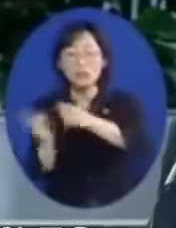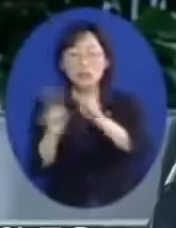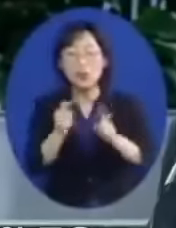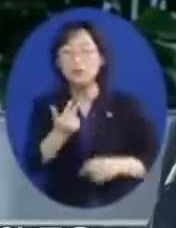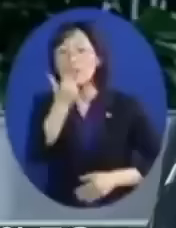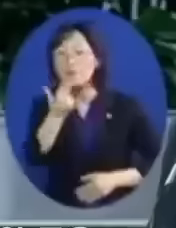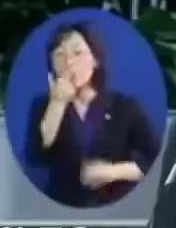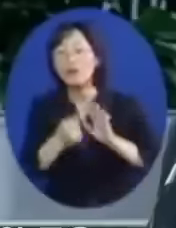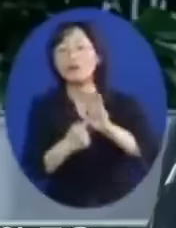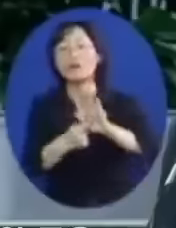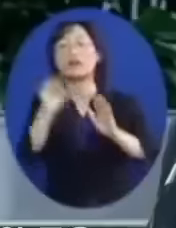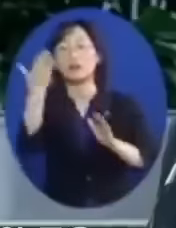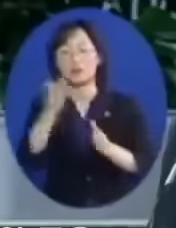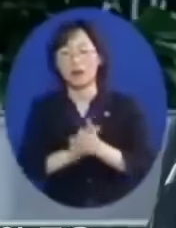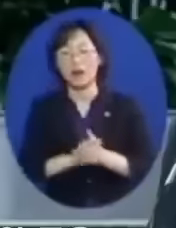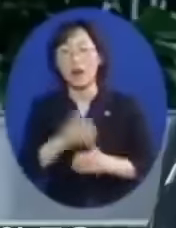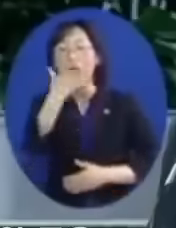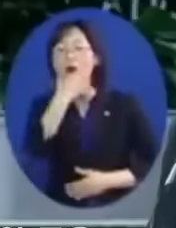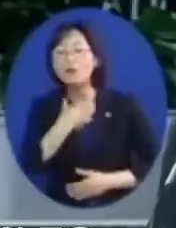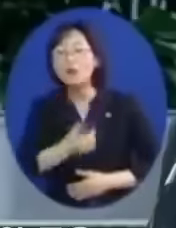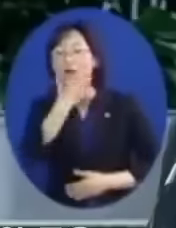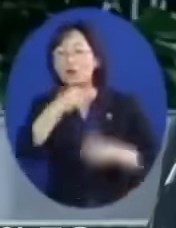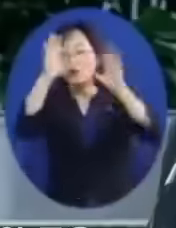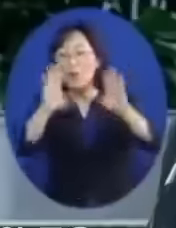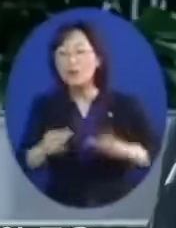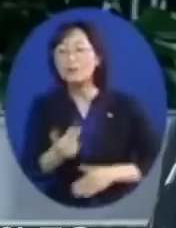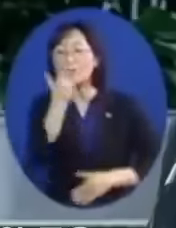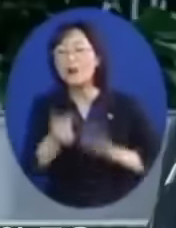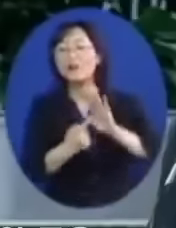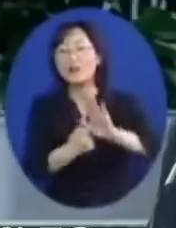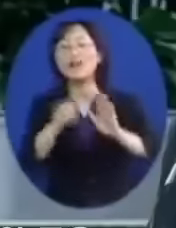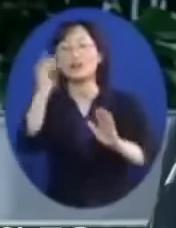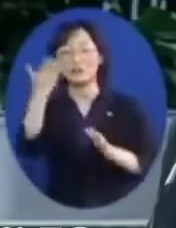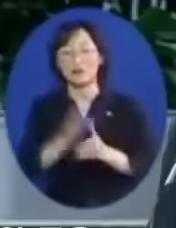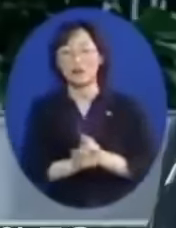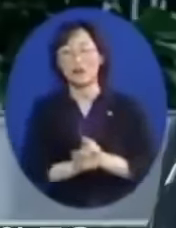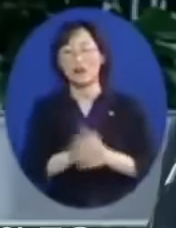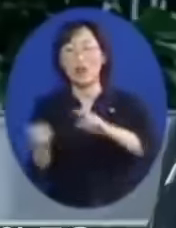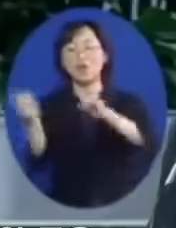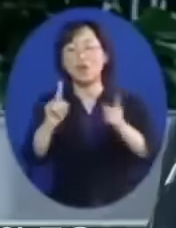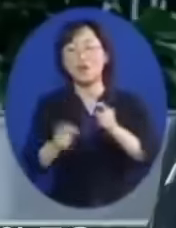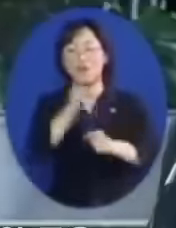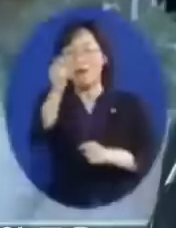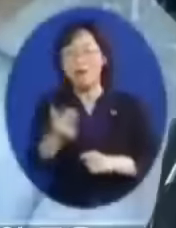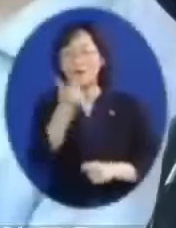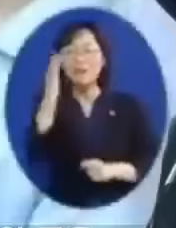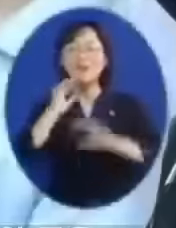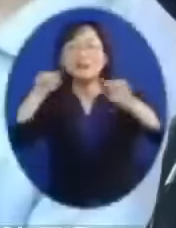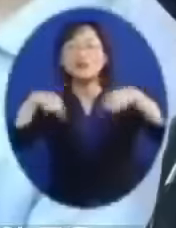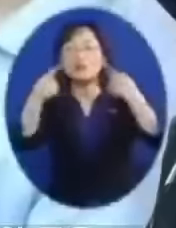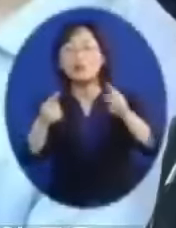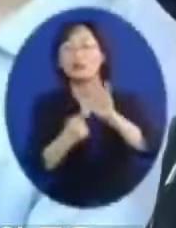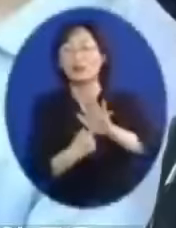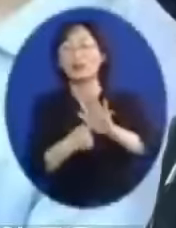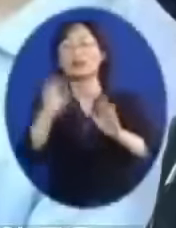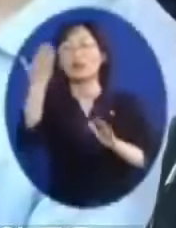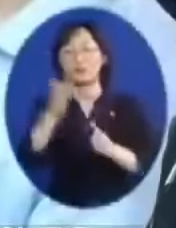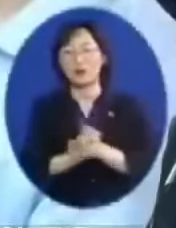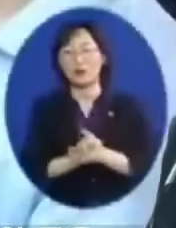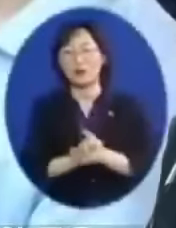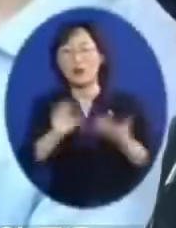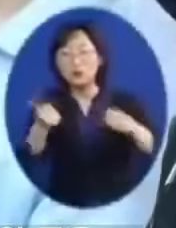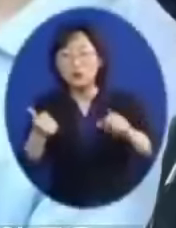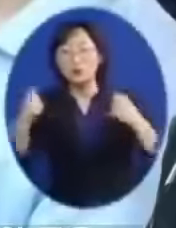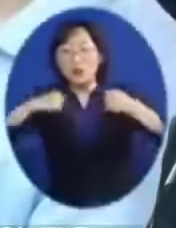생명이 나타나는 것입니다. 아브라함의 축복의 생명이 나타나는 것입니다. 부활 영생 천국의 생명이 나타나는 것입니다.